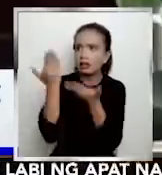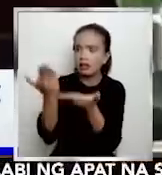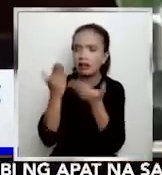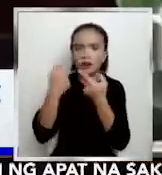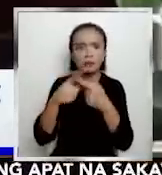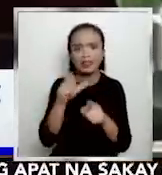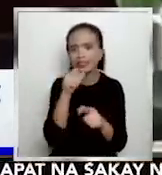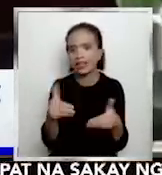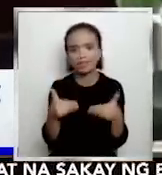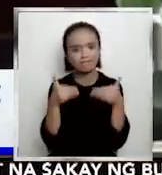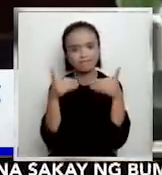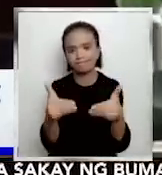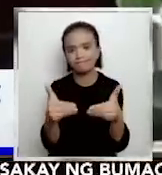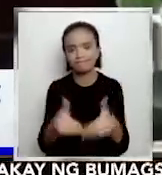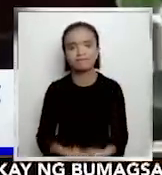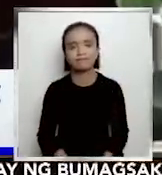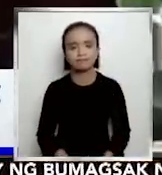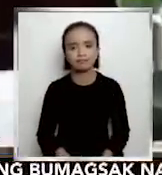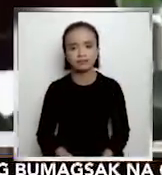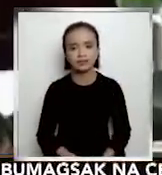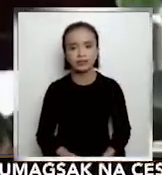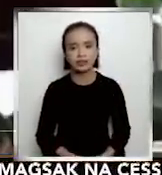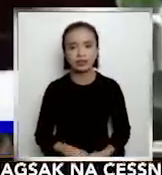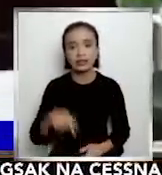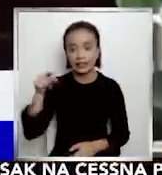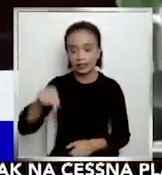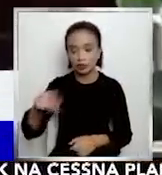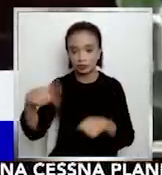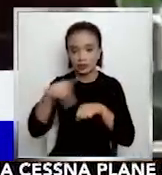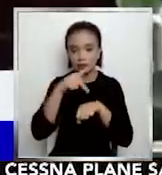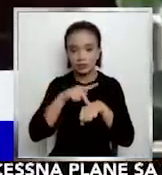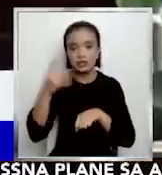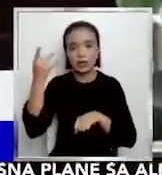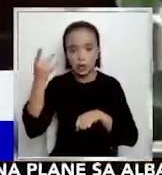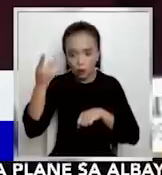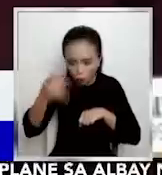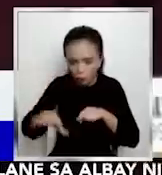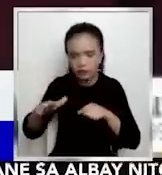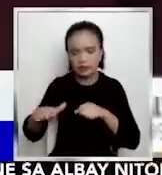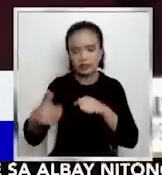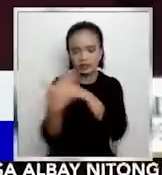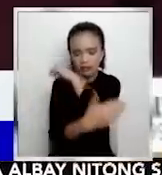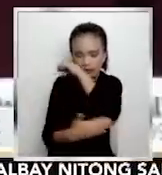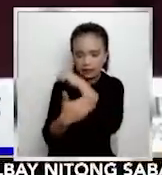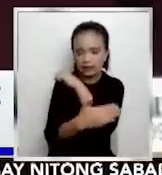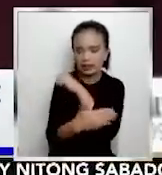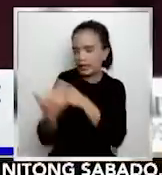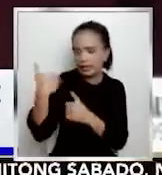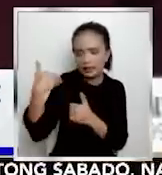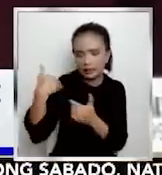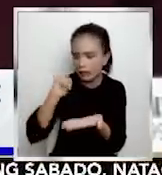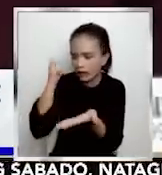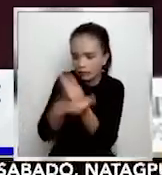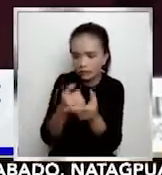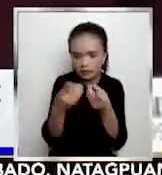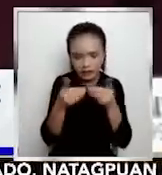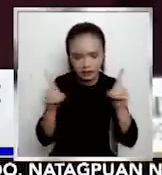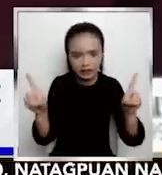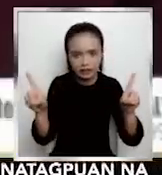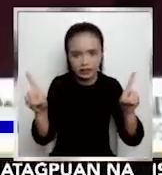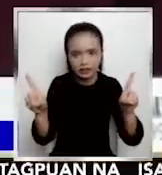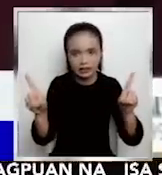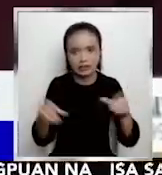The Philippines is now the only country which has not legalized absolute divorce. Till death do us part